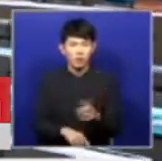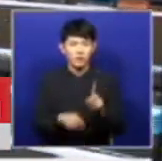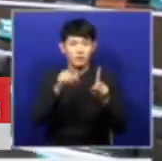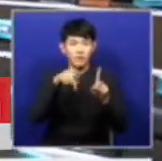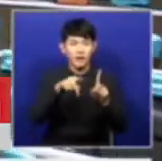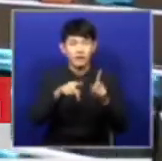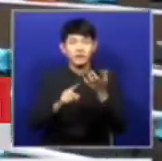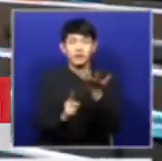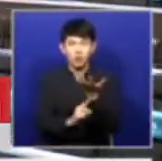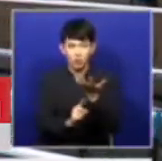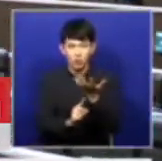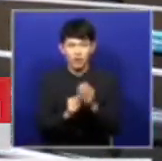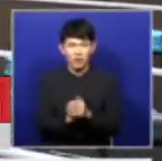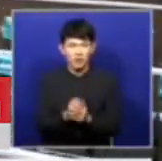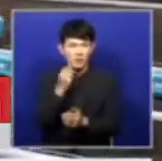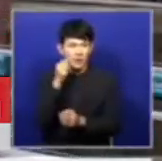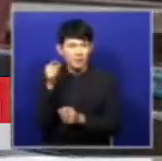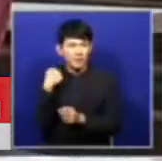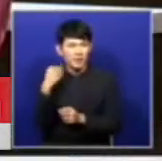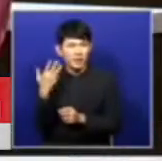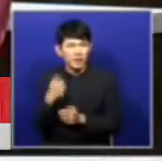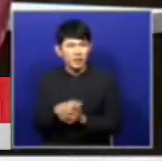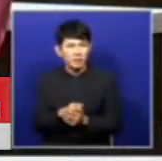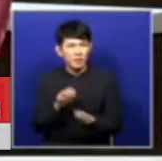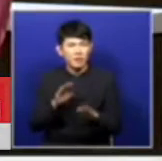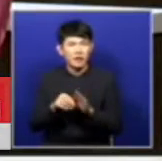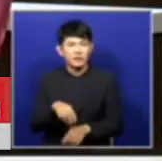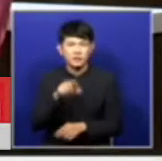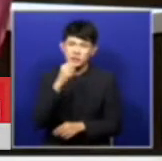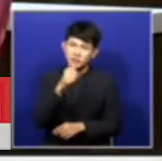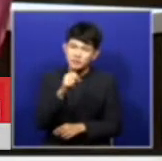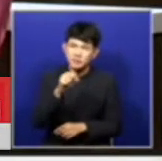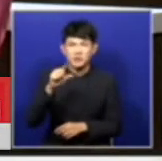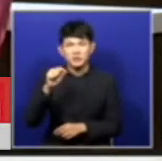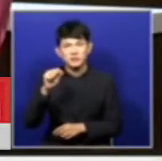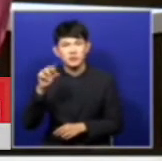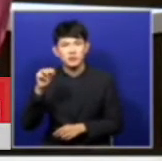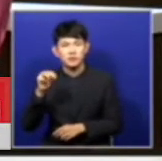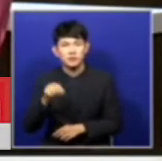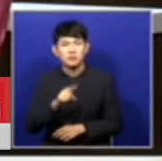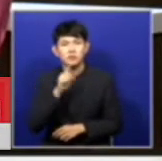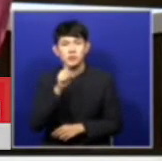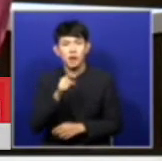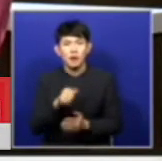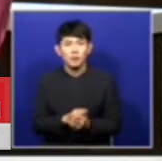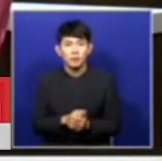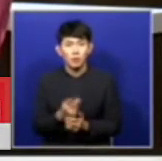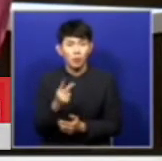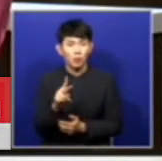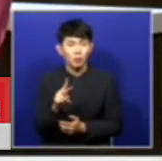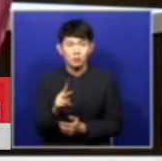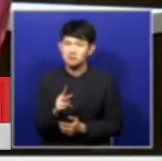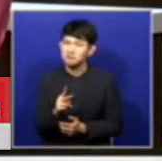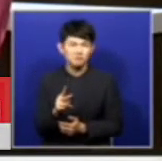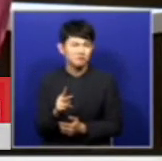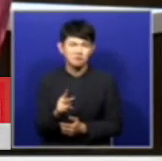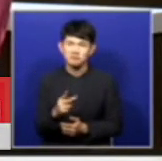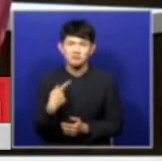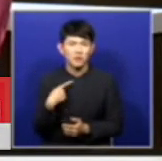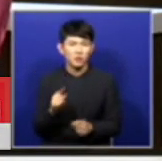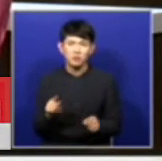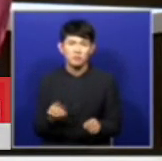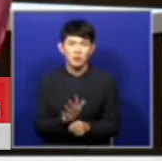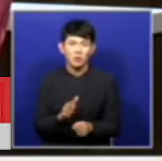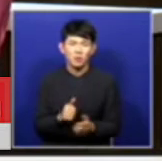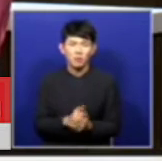พอดีแถวบ้านไม่มีน่าจะ10 20 30ไม่เกินซึ่งไม่คุ้มค่าเลยกับแรงงานที่จะต้องใช้เมื่อเทียบกับการ